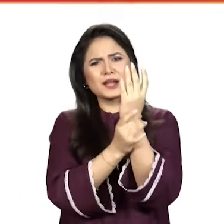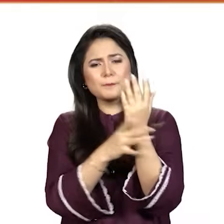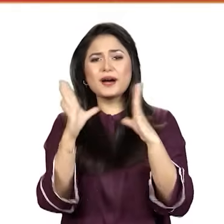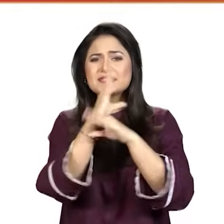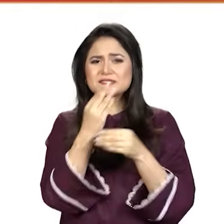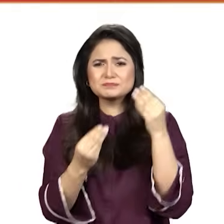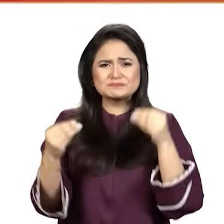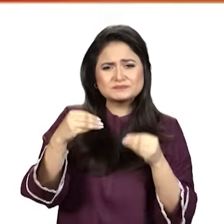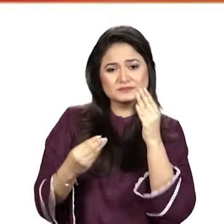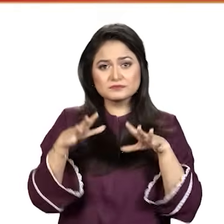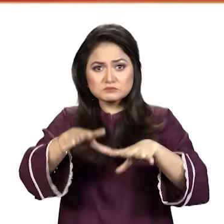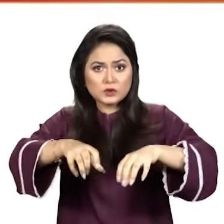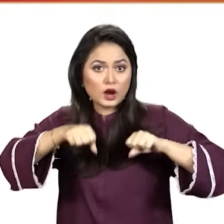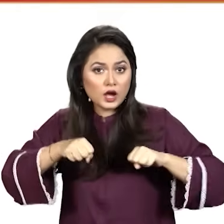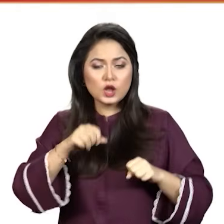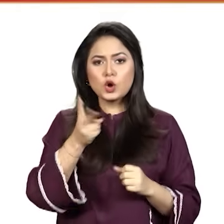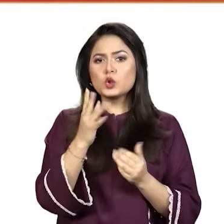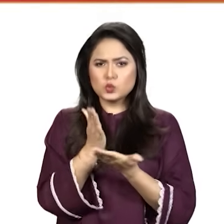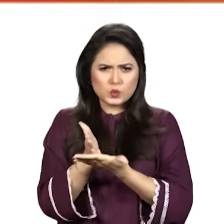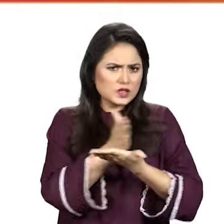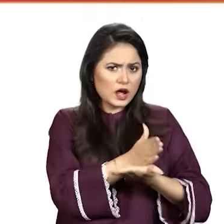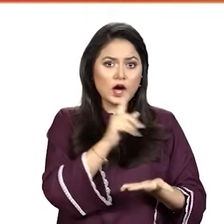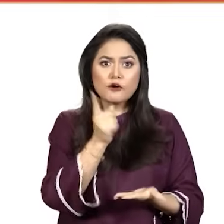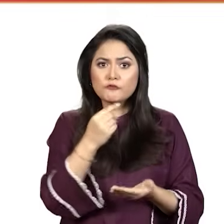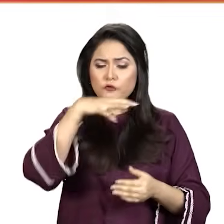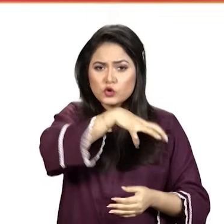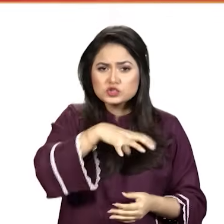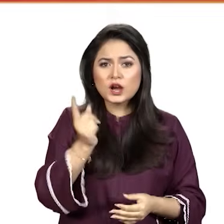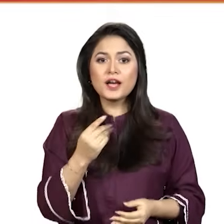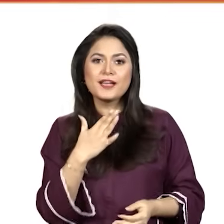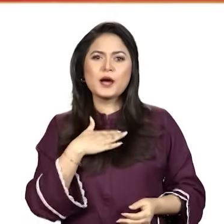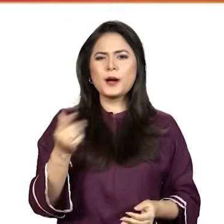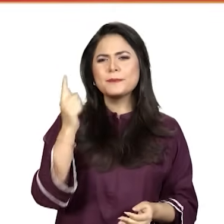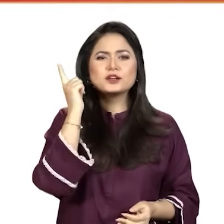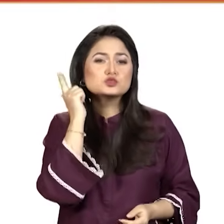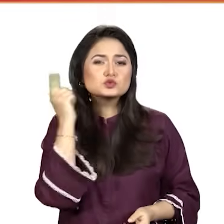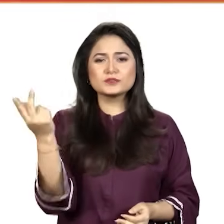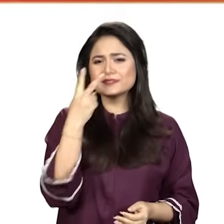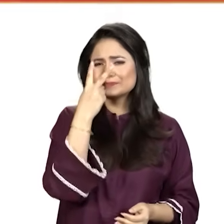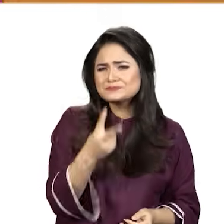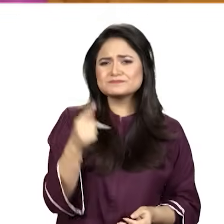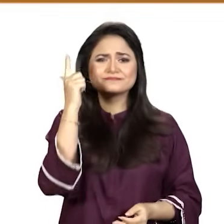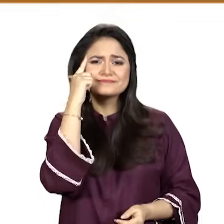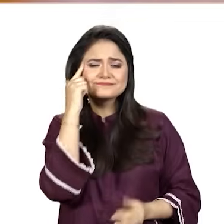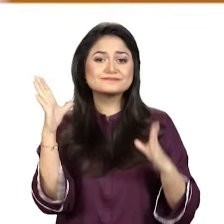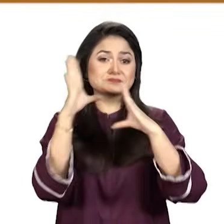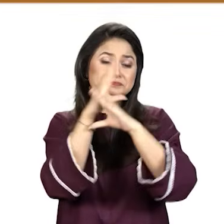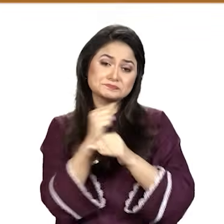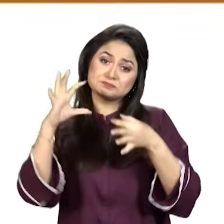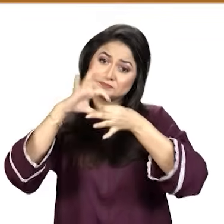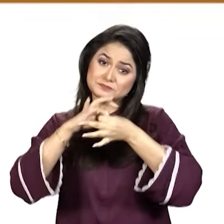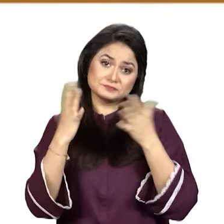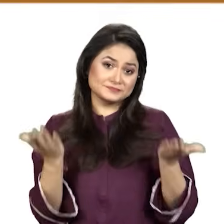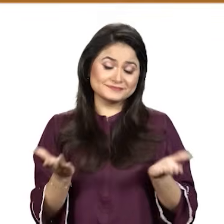की हरकत को कंट्रोल करता है, जबकि दूसरे हेमिस्फेयर्स में वो जगह हैं जिनका ताल्लुक सुनने, बोलने, देखने, सोचने और